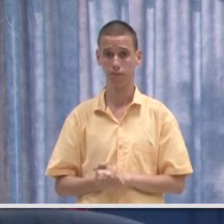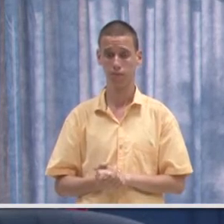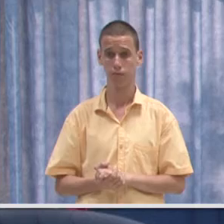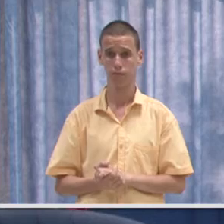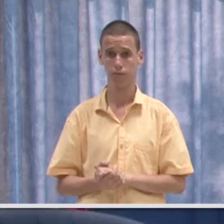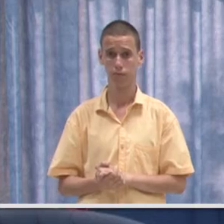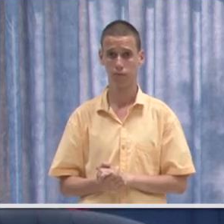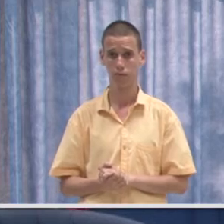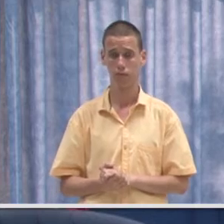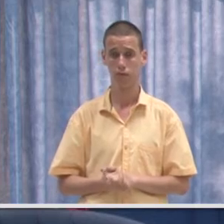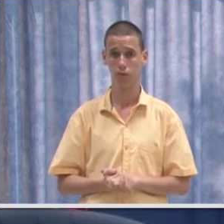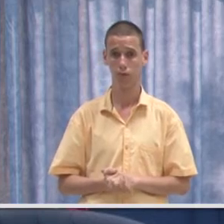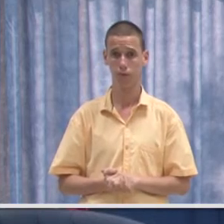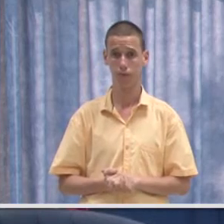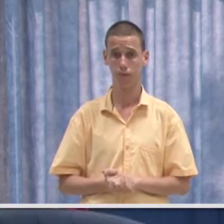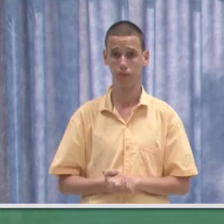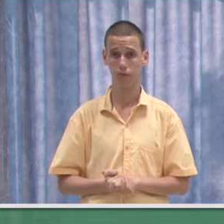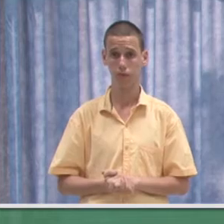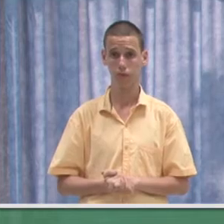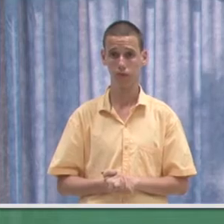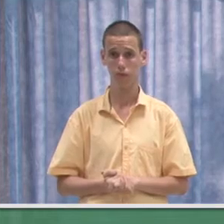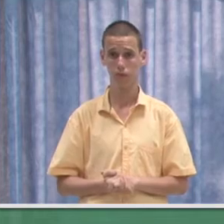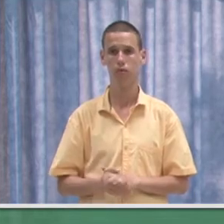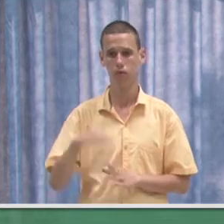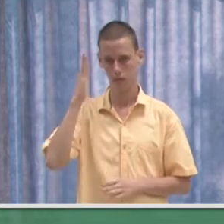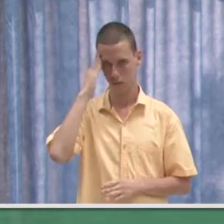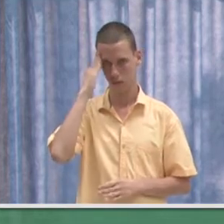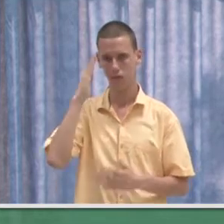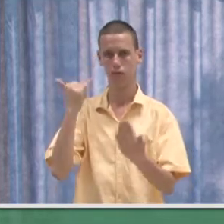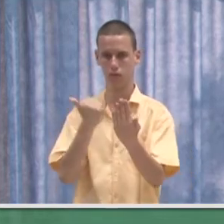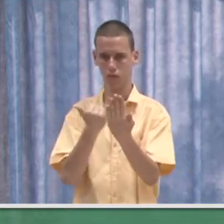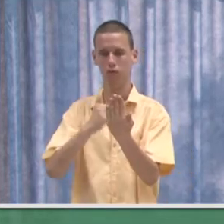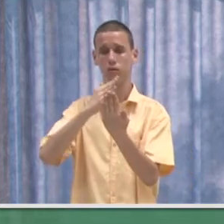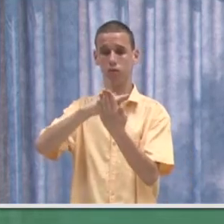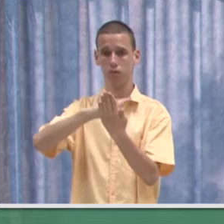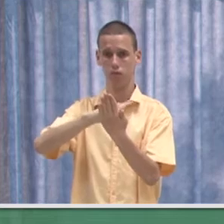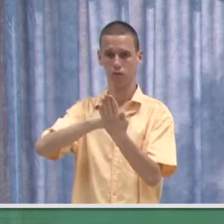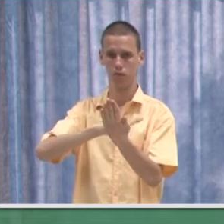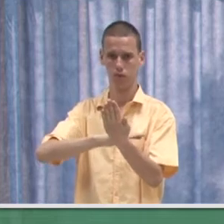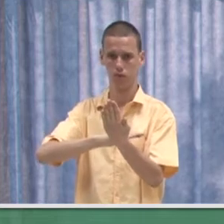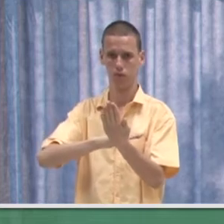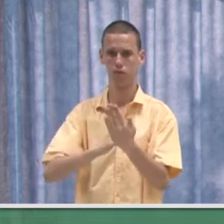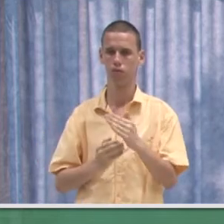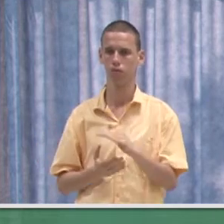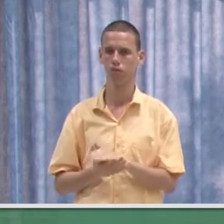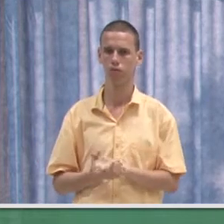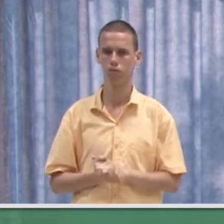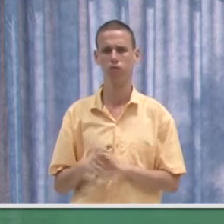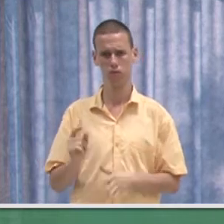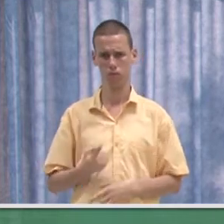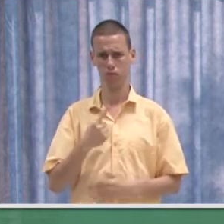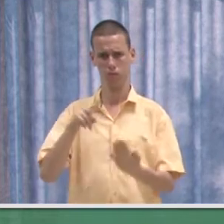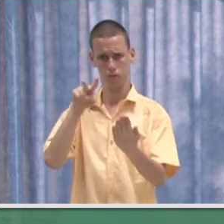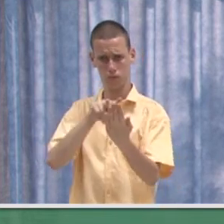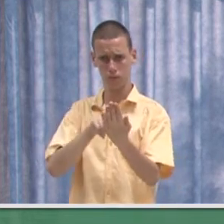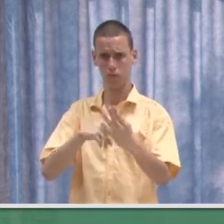faire quelque fois pour une raison de une gagne faire. Si gagne faire. Nous même pas ni même qui était noir bon dix monde. Nous gagne d'autres relation plutôt que t'en avec ces